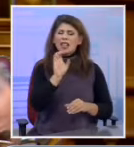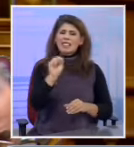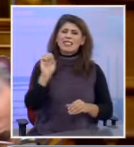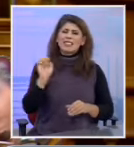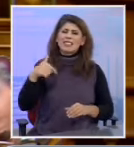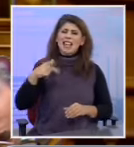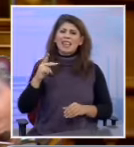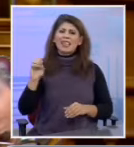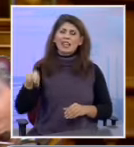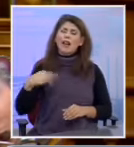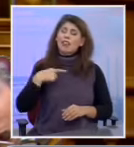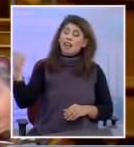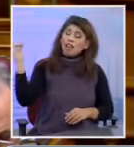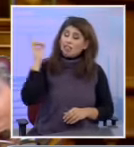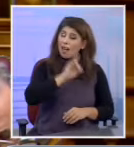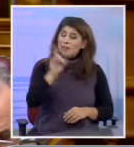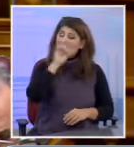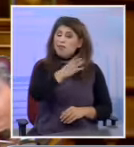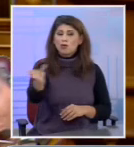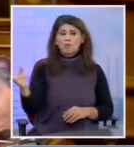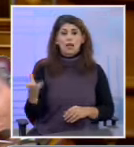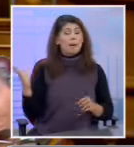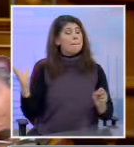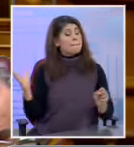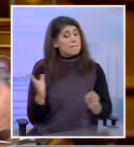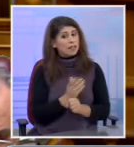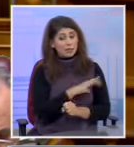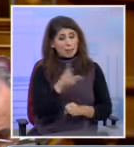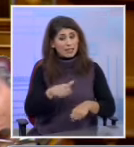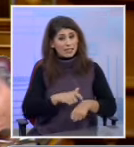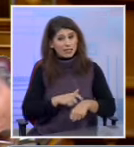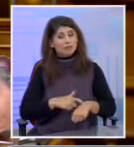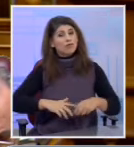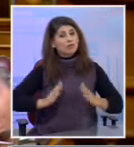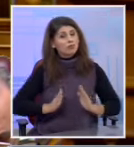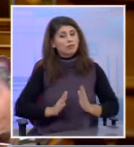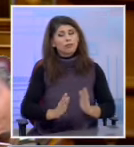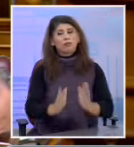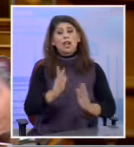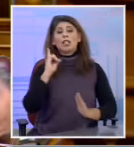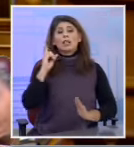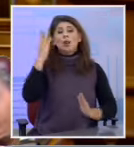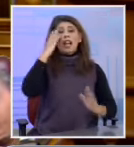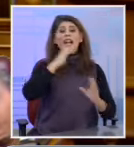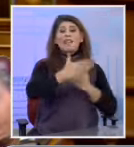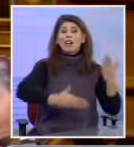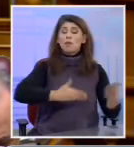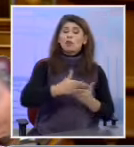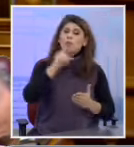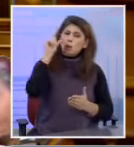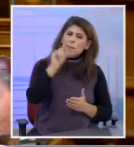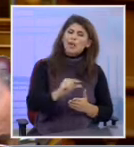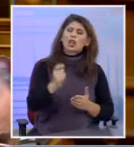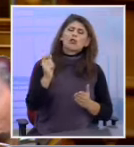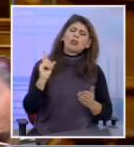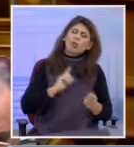γενικά. Θα τους διαψεύσουμε. Ήδη πετύχαμε να προχωρήσουμε την πρώτη ανακεφαλαιοποίηση με το μικρότερο